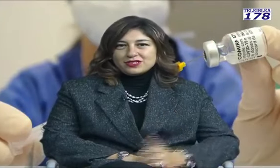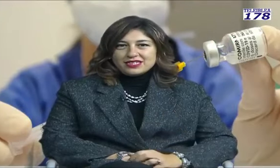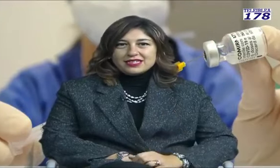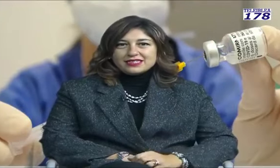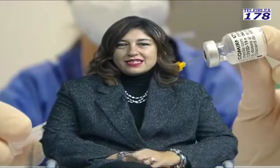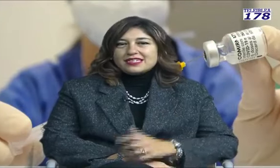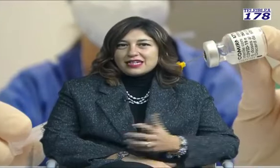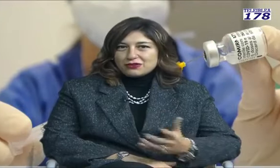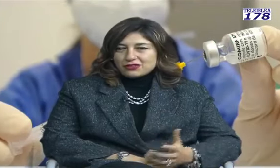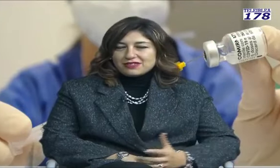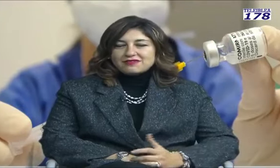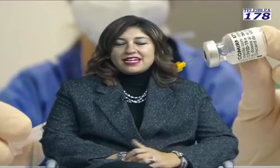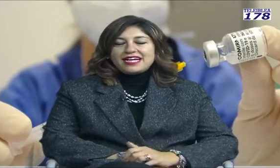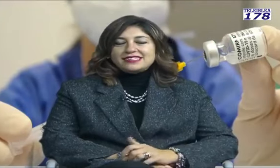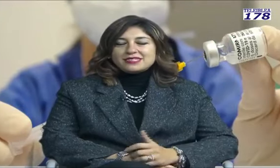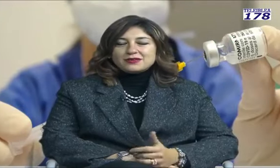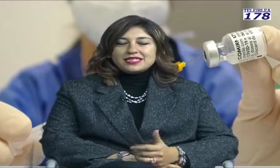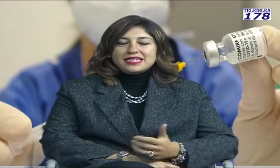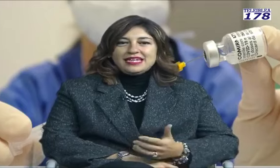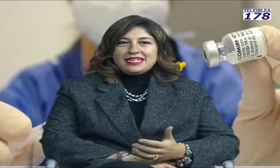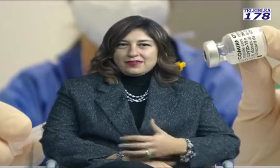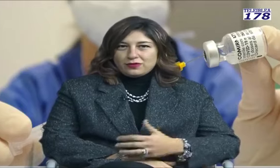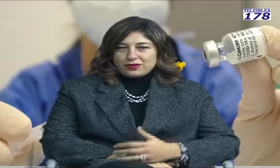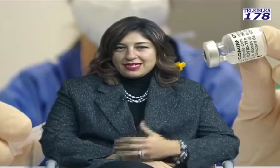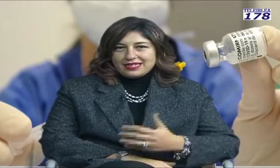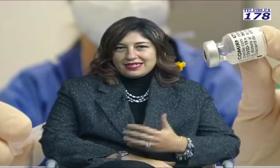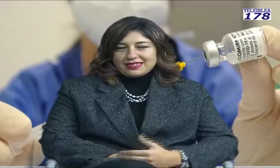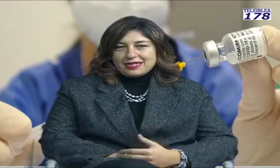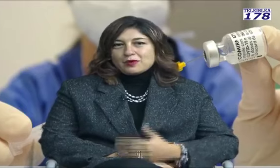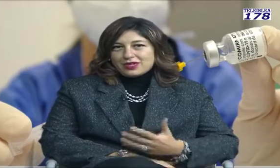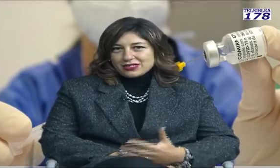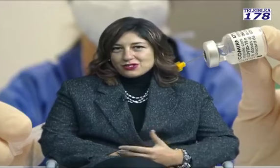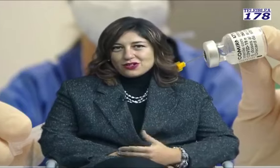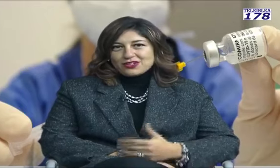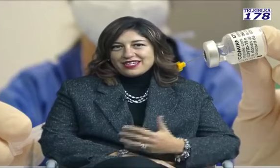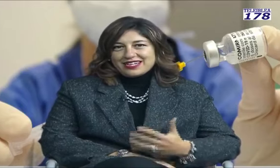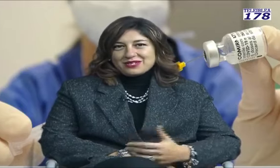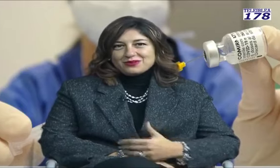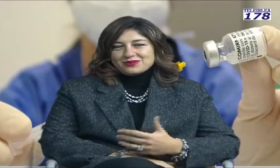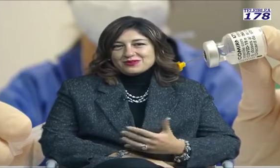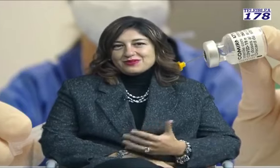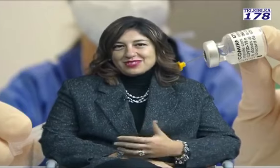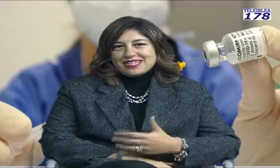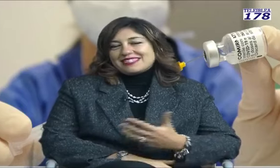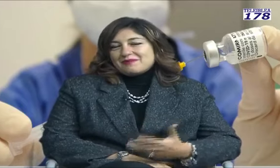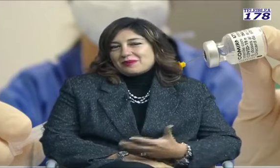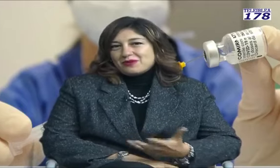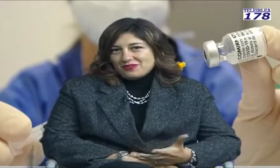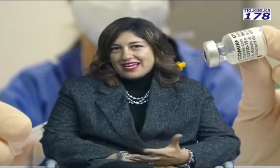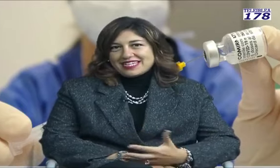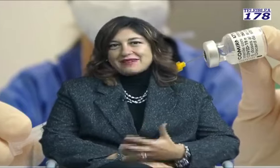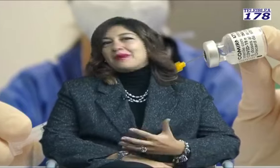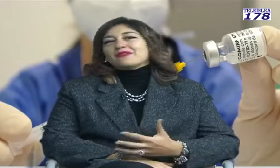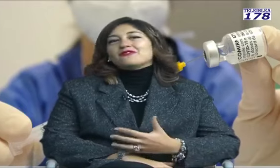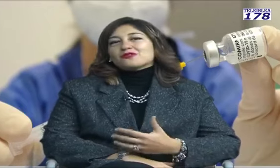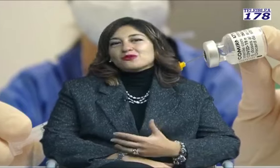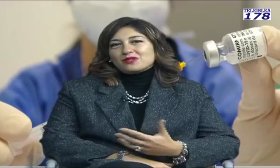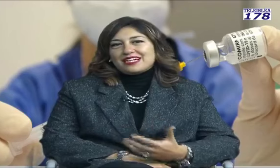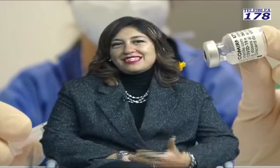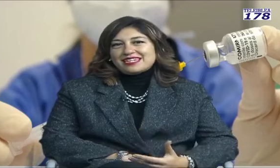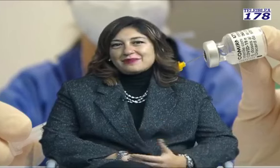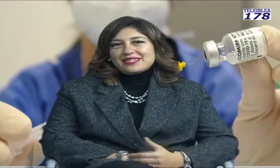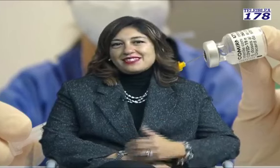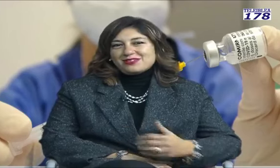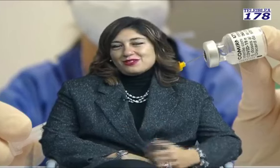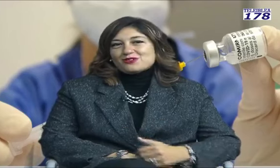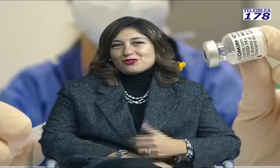con degli inalatori differenti. Quindi la popolazione è sempre più vecchia, ma per fortuna